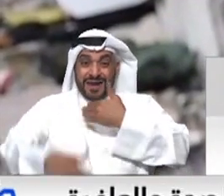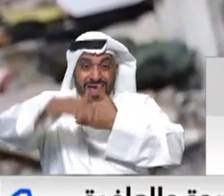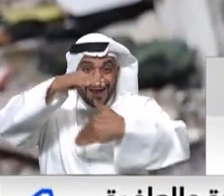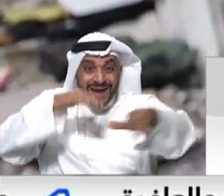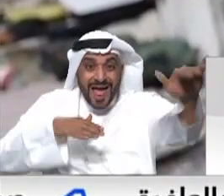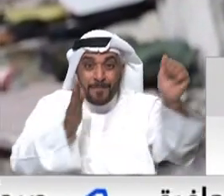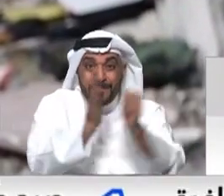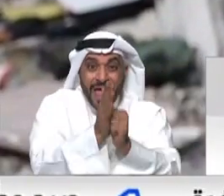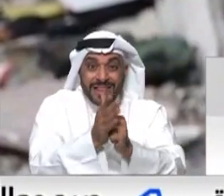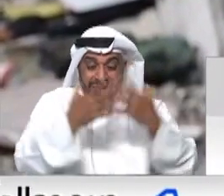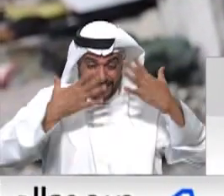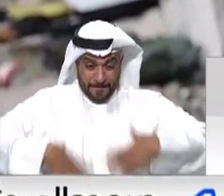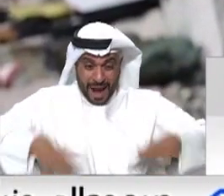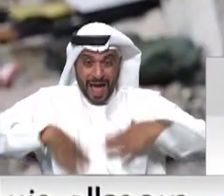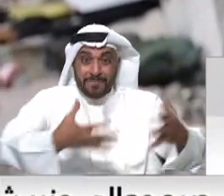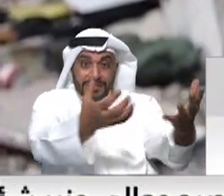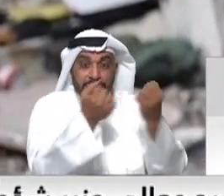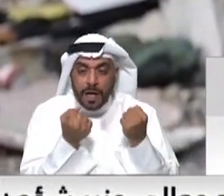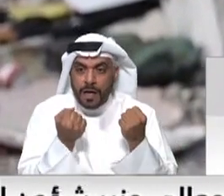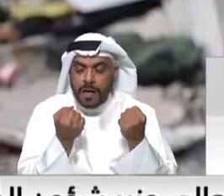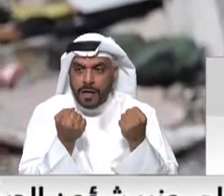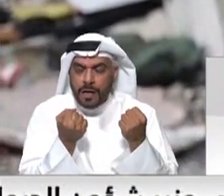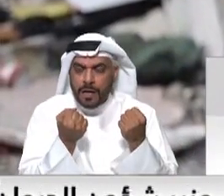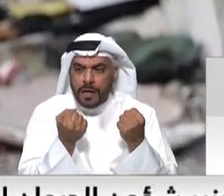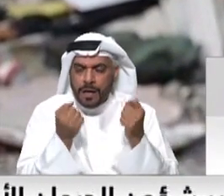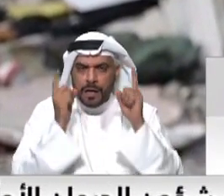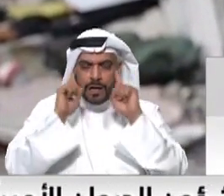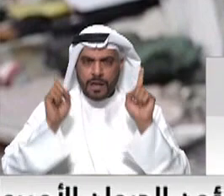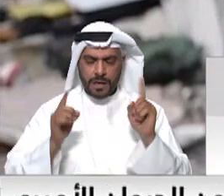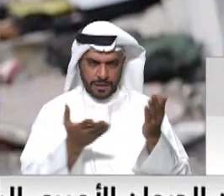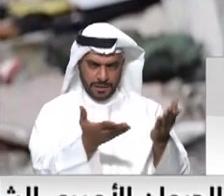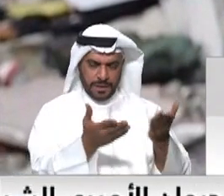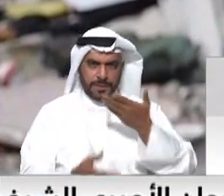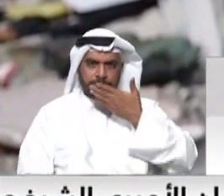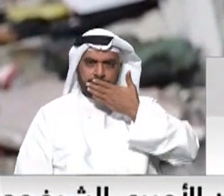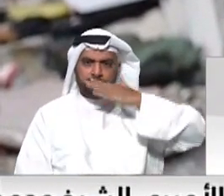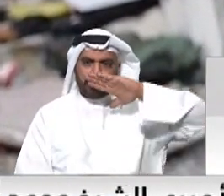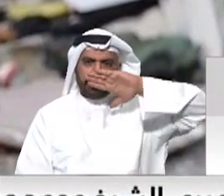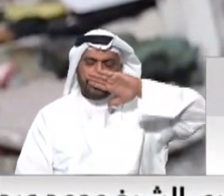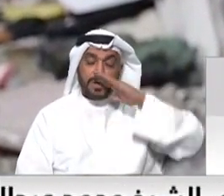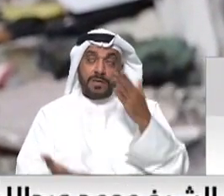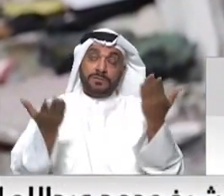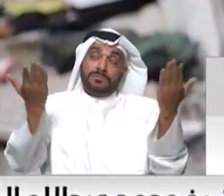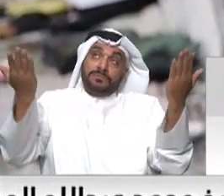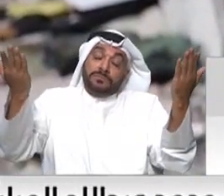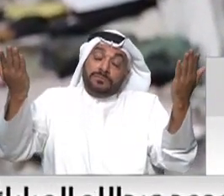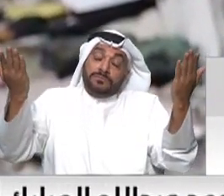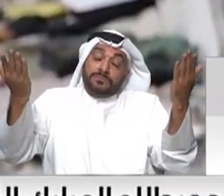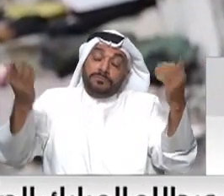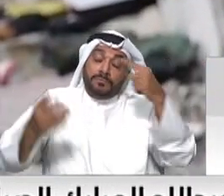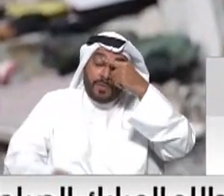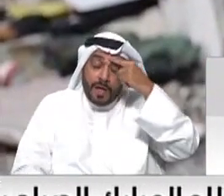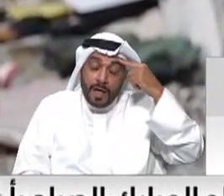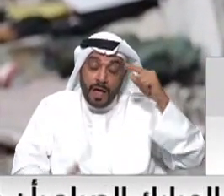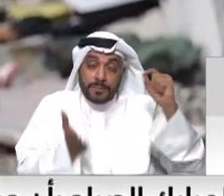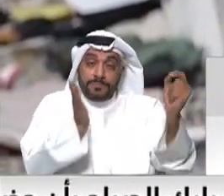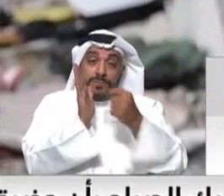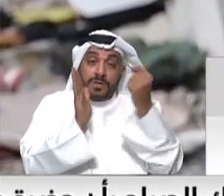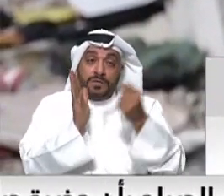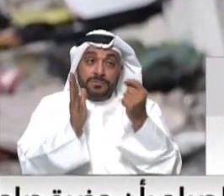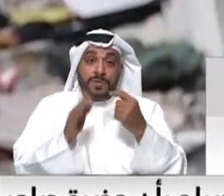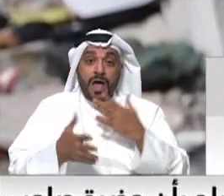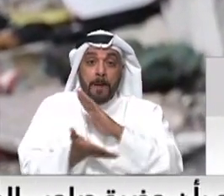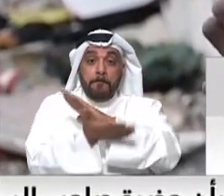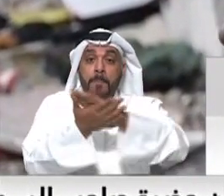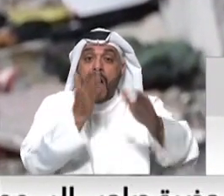ولا حاجه البسهم، سقعه. تشردنا والحمد لله رب العالمين، حسبنا الله ونعم الوكيل. رحت ما لقيتش